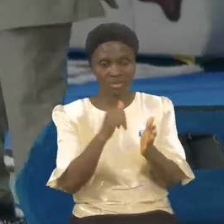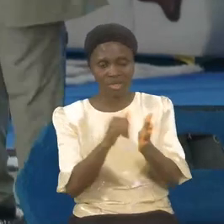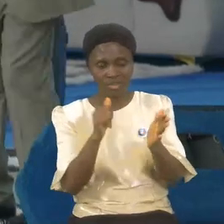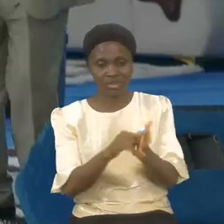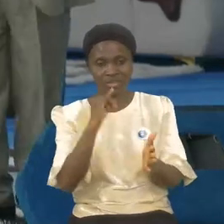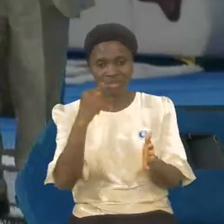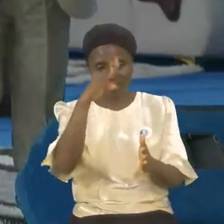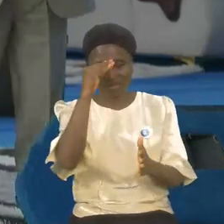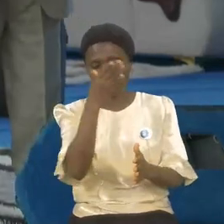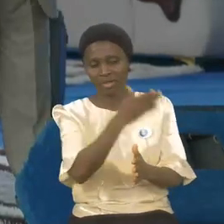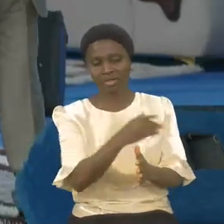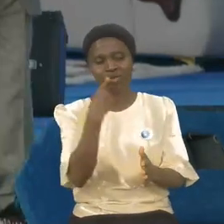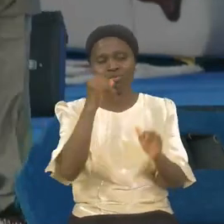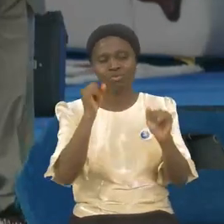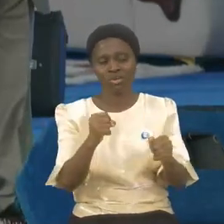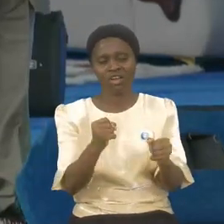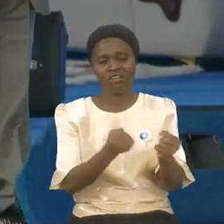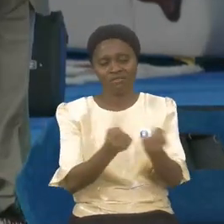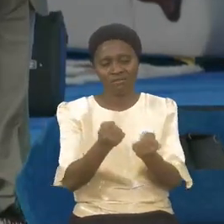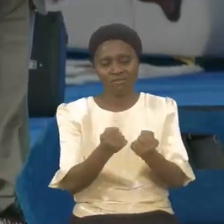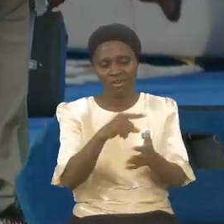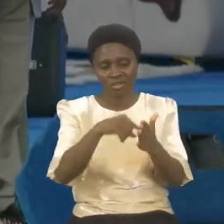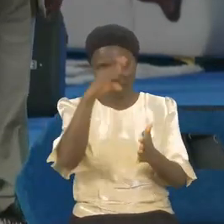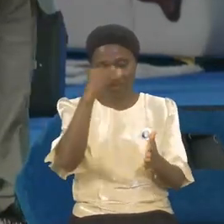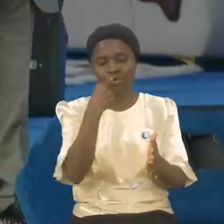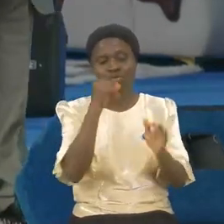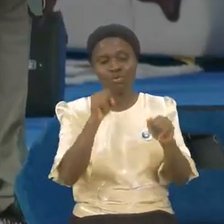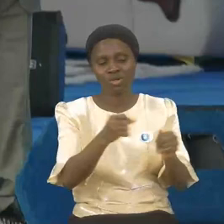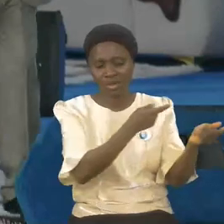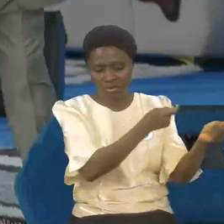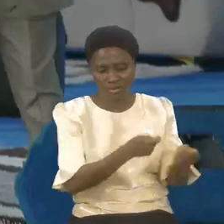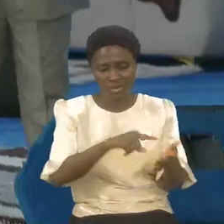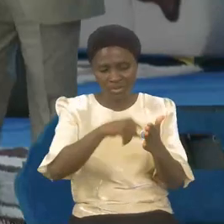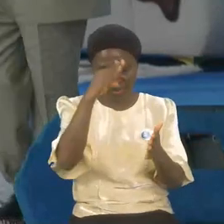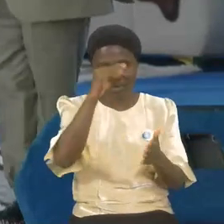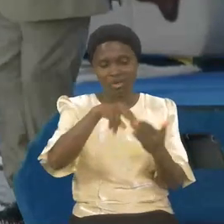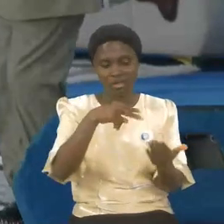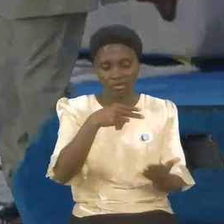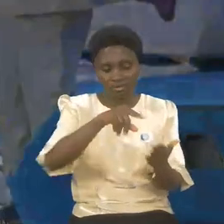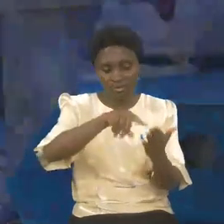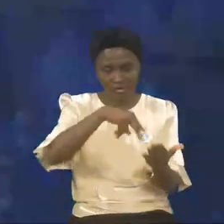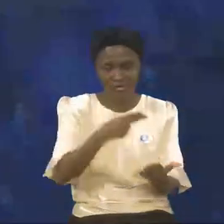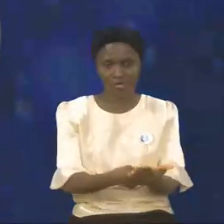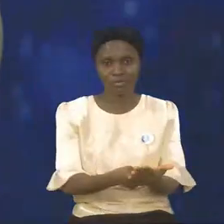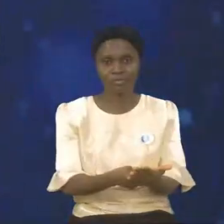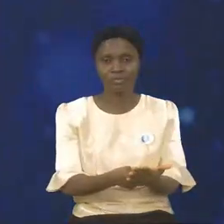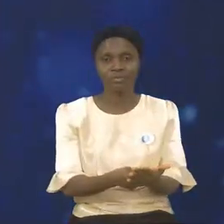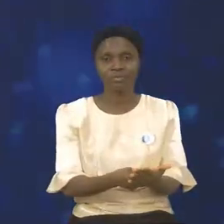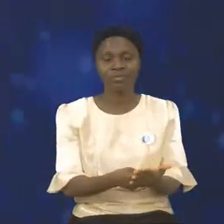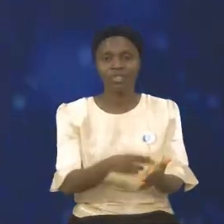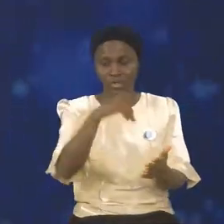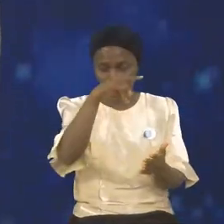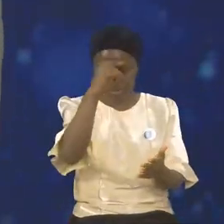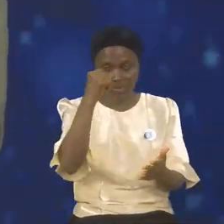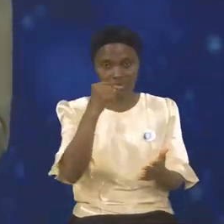des héros on dira c'est cet homme là qui peut se battre avec le qui peut renverser cet homme l'Antéchrist sera